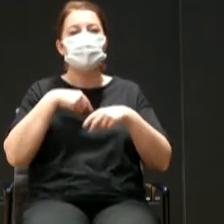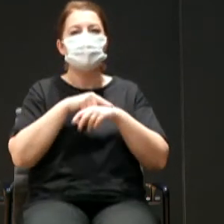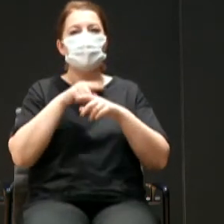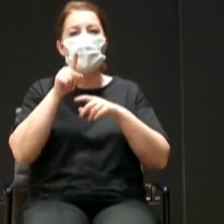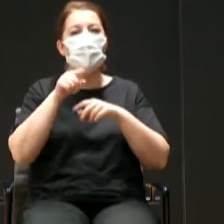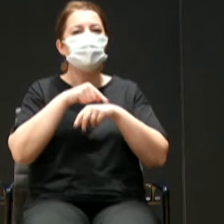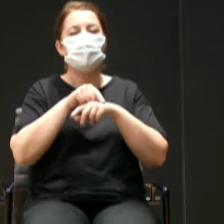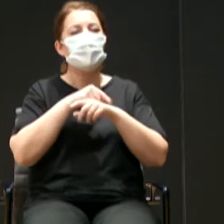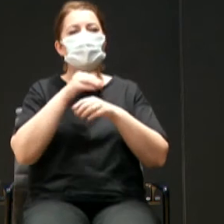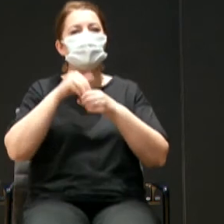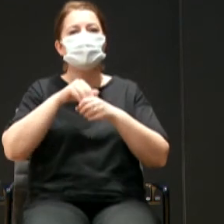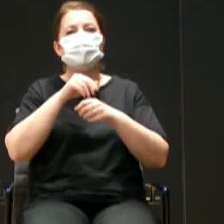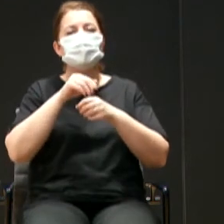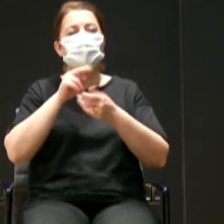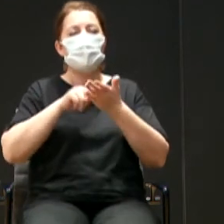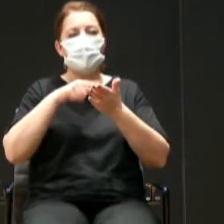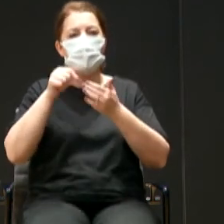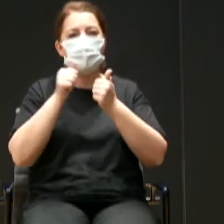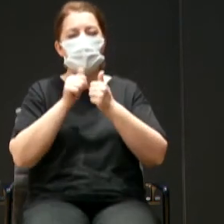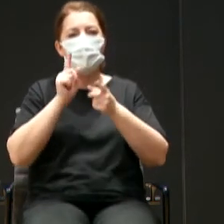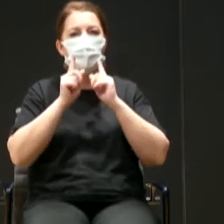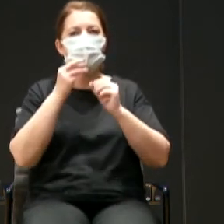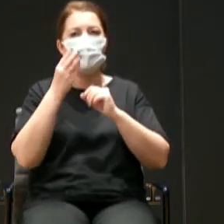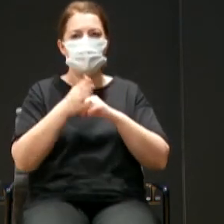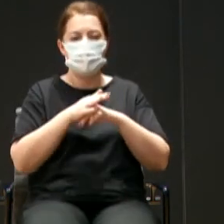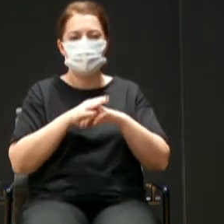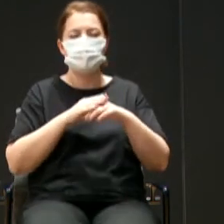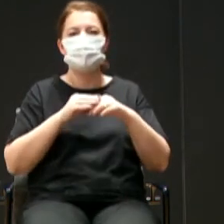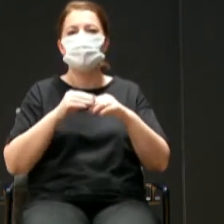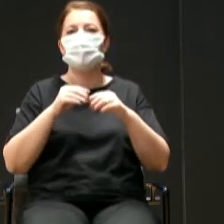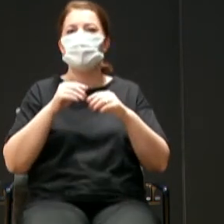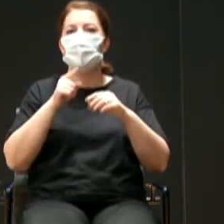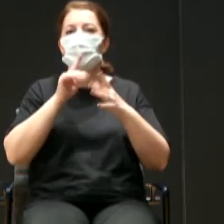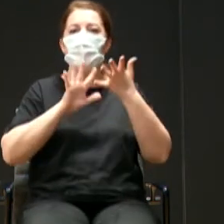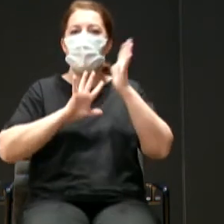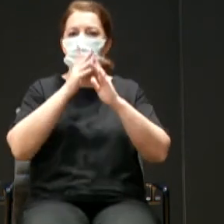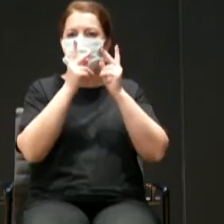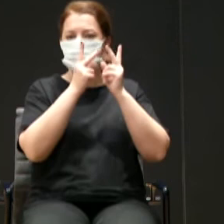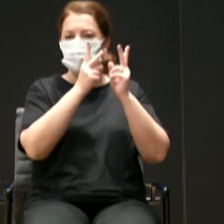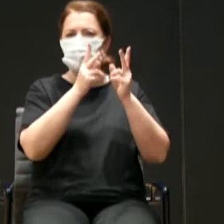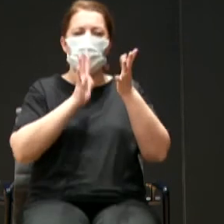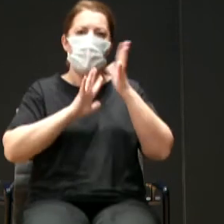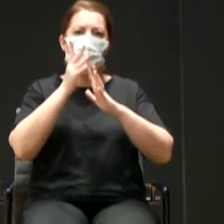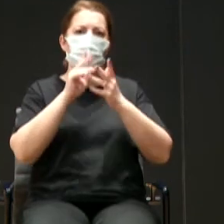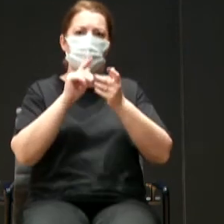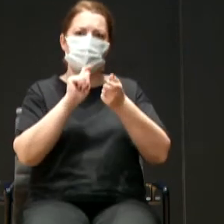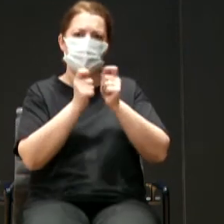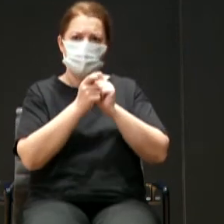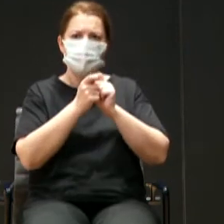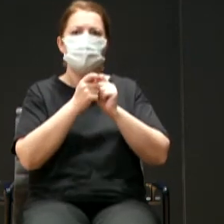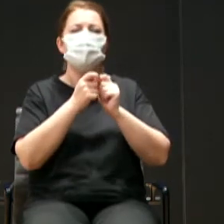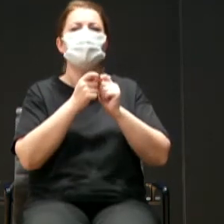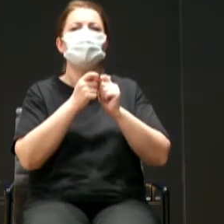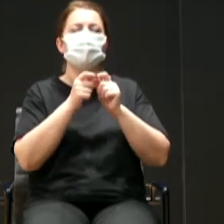üyeleriyle mahkemeye verdik. Ve mahkemede seyri ormandan yana, yani belediyeye gelmiyor, ormana dönsün diye. Döndürdük,